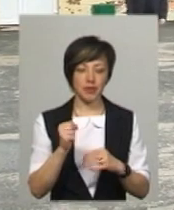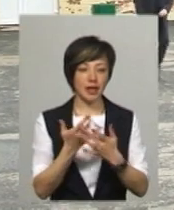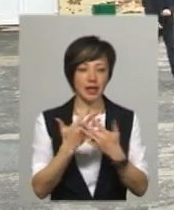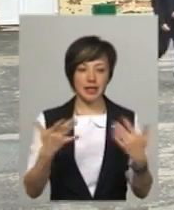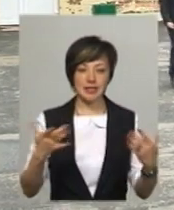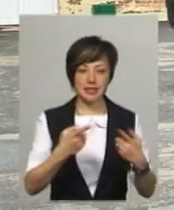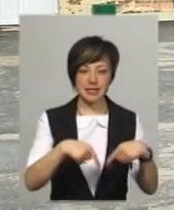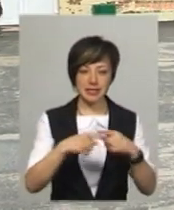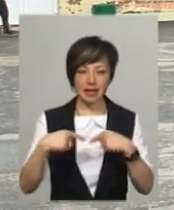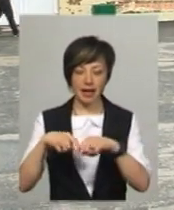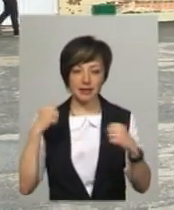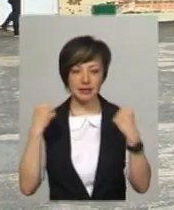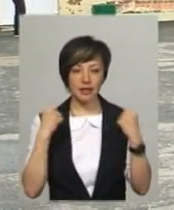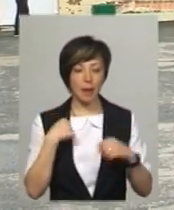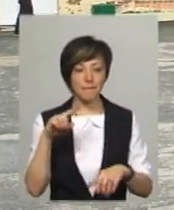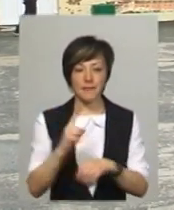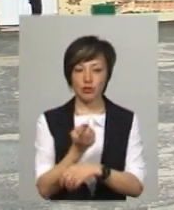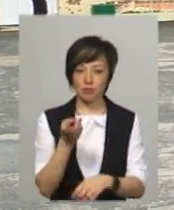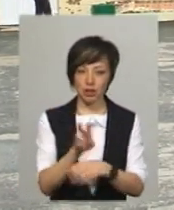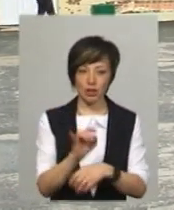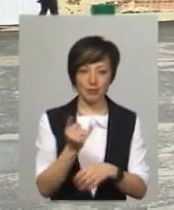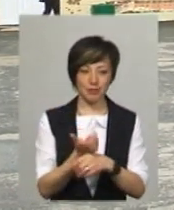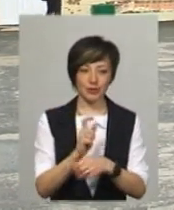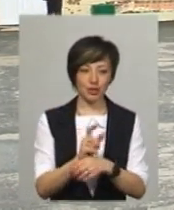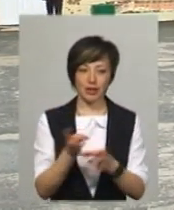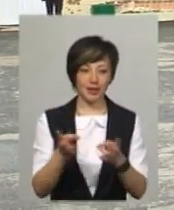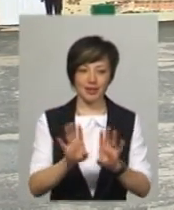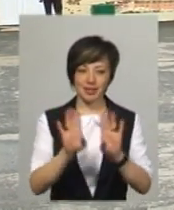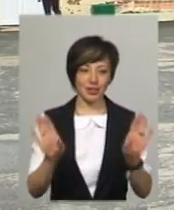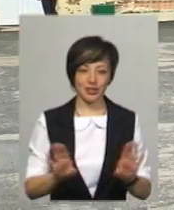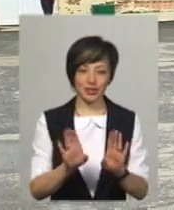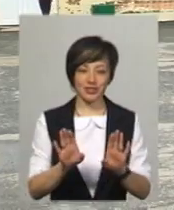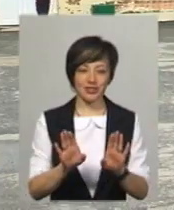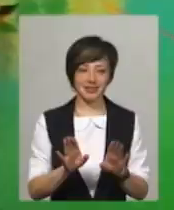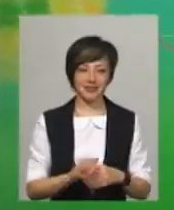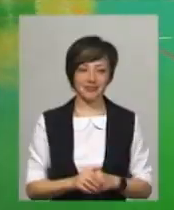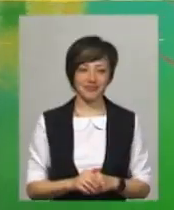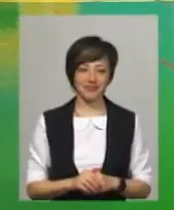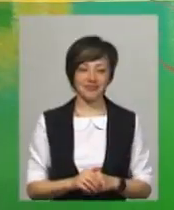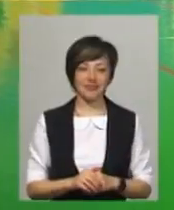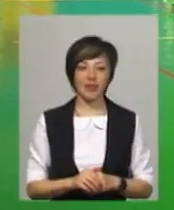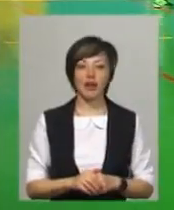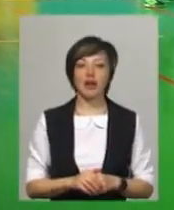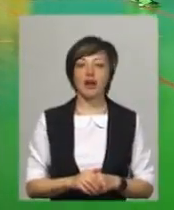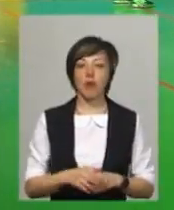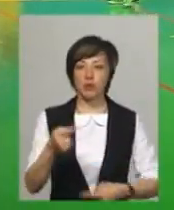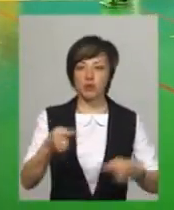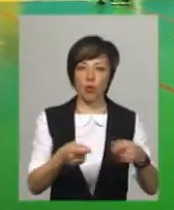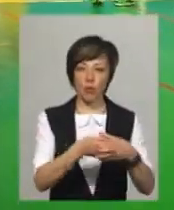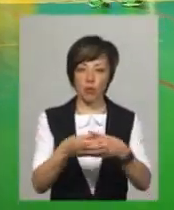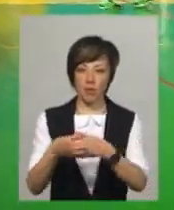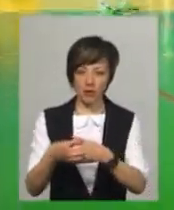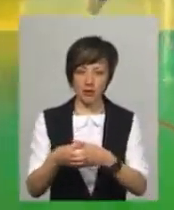різні секції. Я як перший раз прийшла і більше ні на яку секцію я не ходила. У протистоянні команд Ужгород